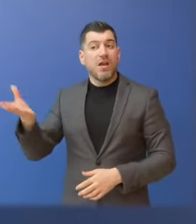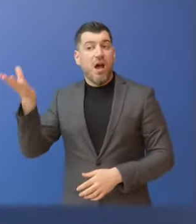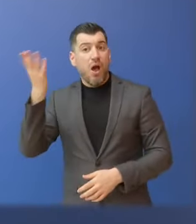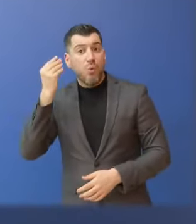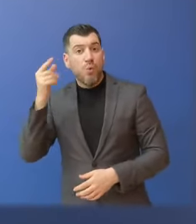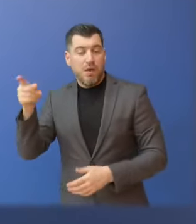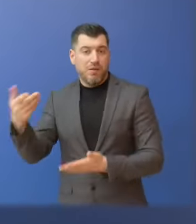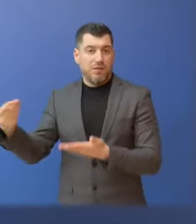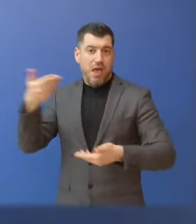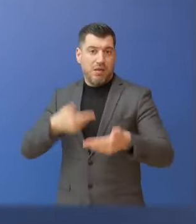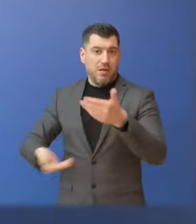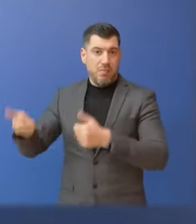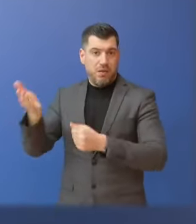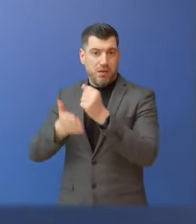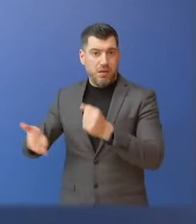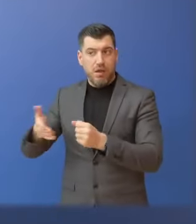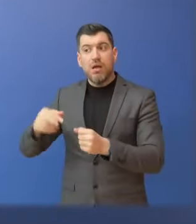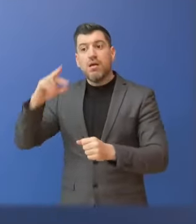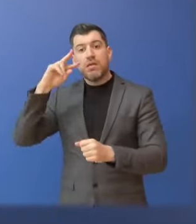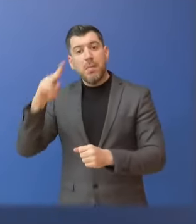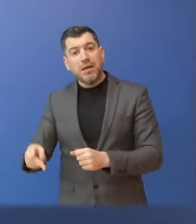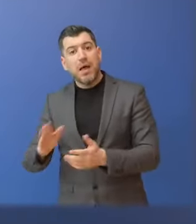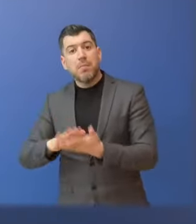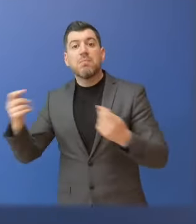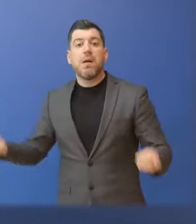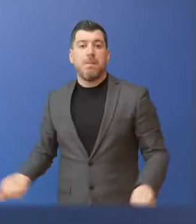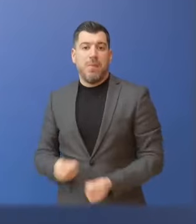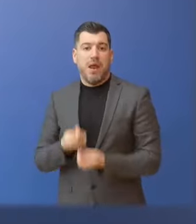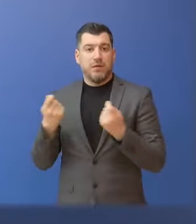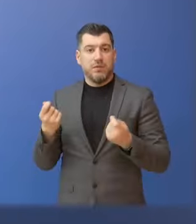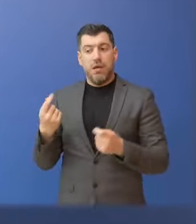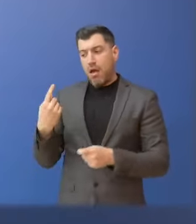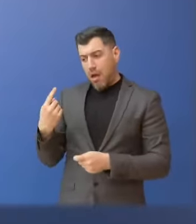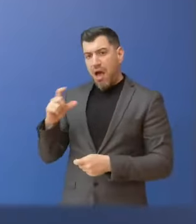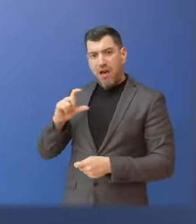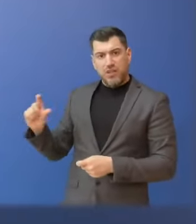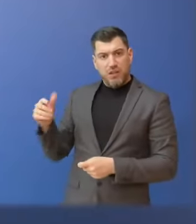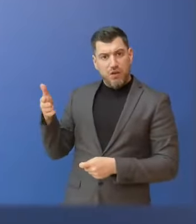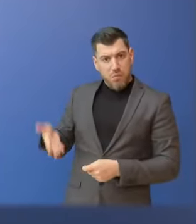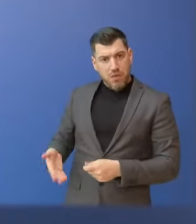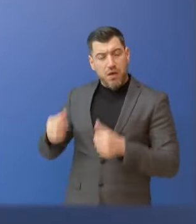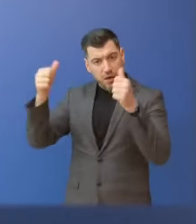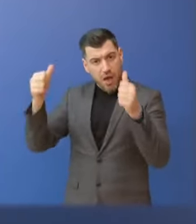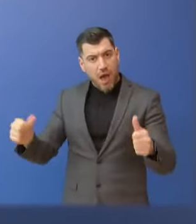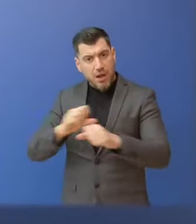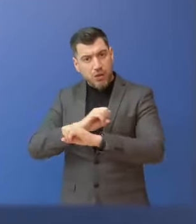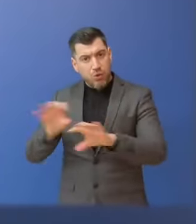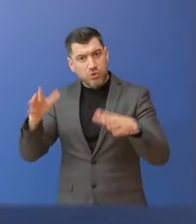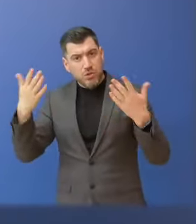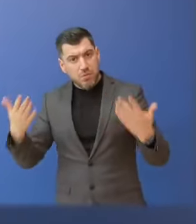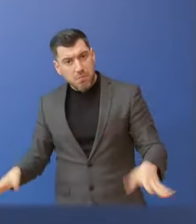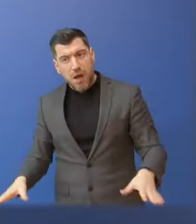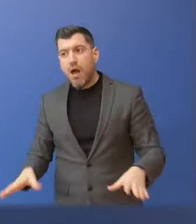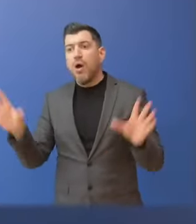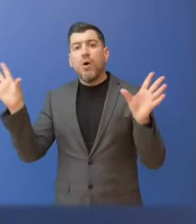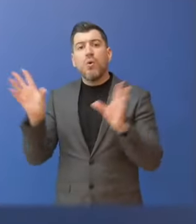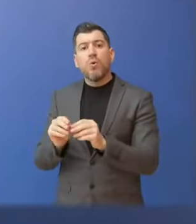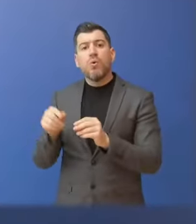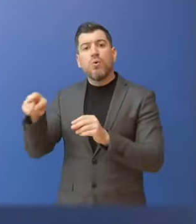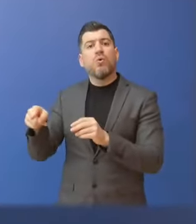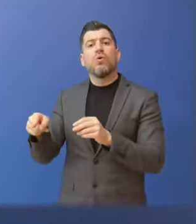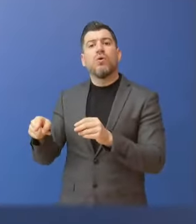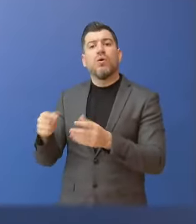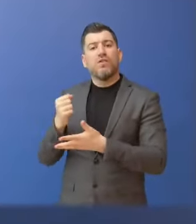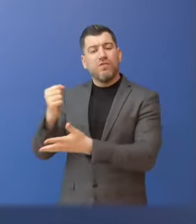μεγάλη προσοχή και να απαντάμε με πράξεις ήδη αυτή τη εβδομάδα έγιναν κάποιες ανακοινώσεις και για την επε έκταση της πρώτης αρωγής και για